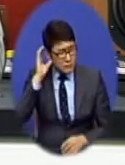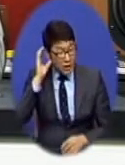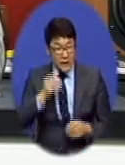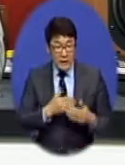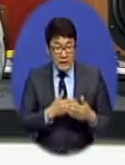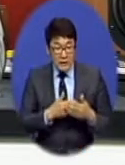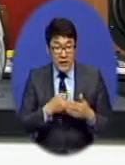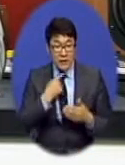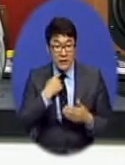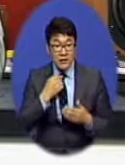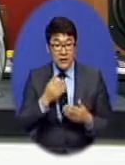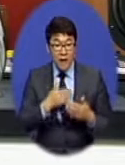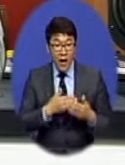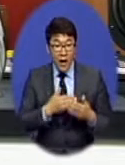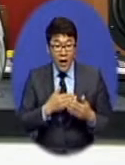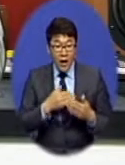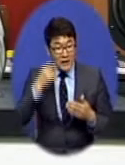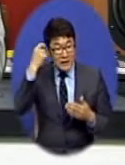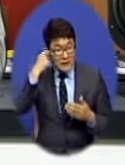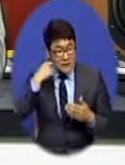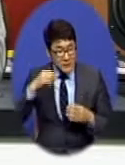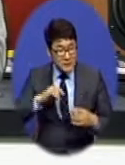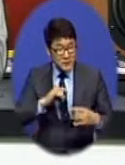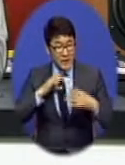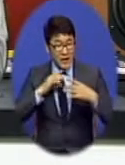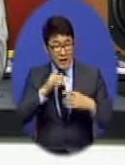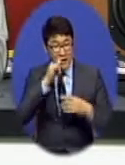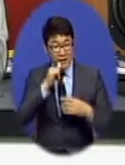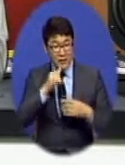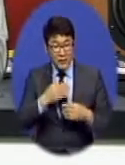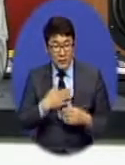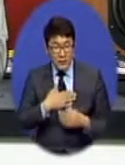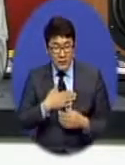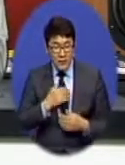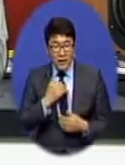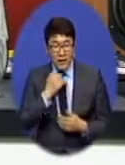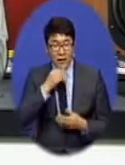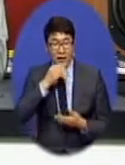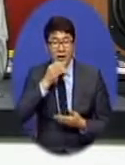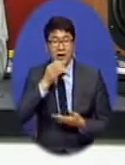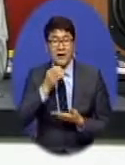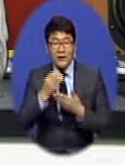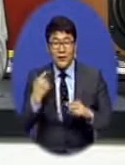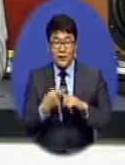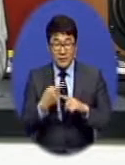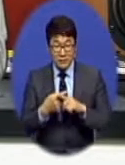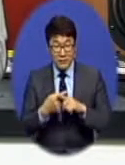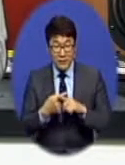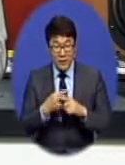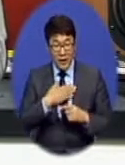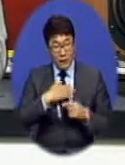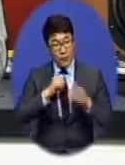긴장하고 떨리는 그 목소리가 저 이렇게 살짝 와닿았어요. 그래요? 근데 가슴이 그게, 살짝 뭉클해지고 그게 감정 표현으로도 또 될 수가